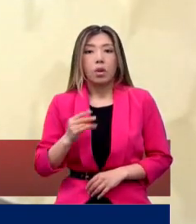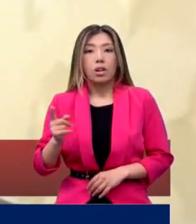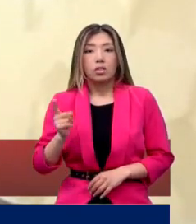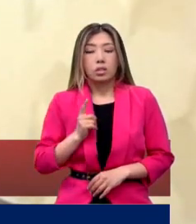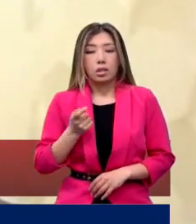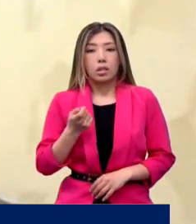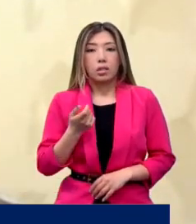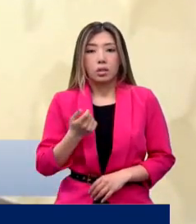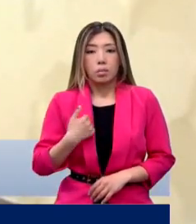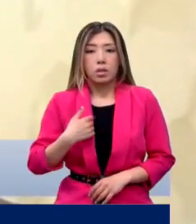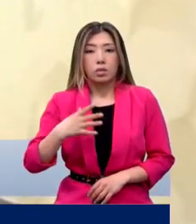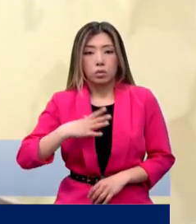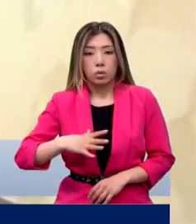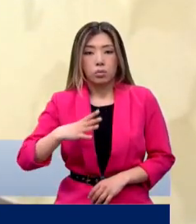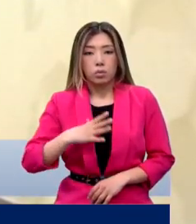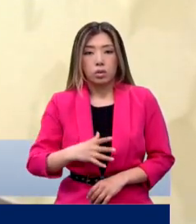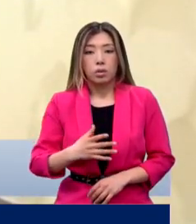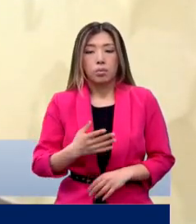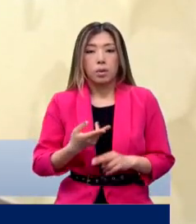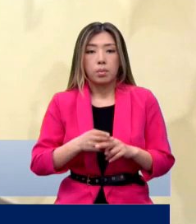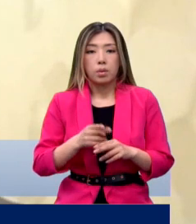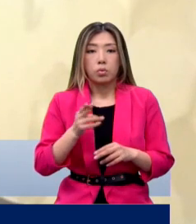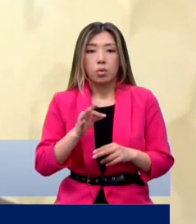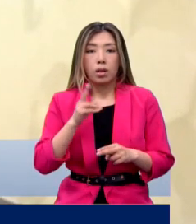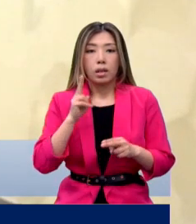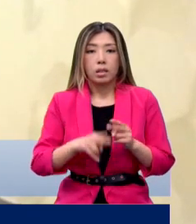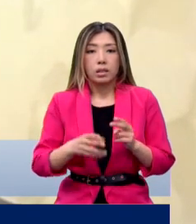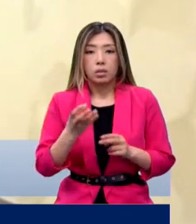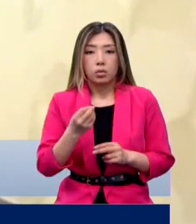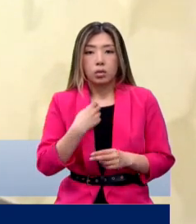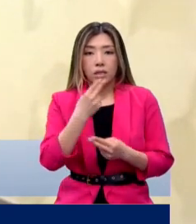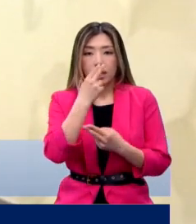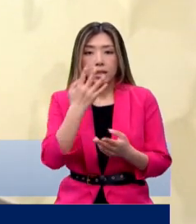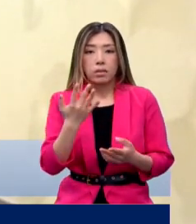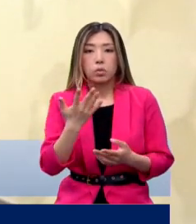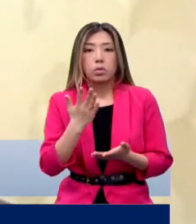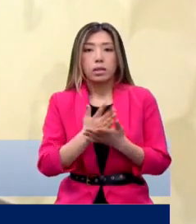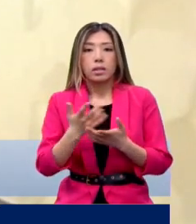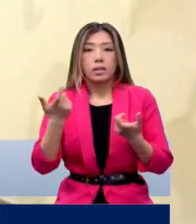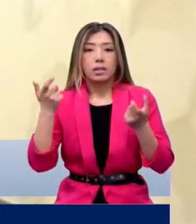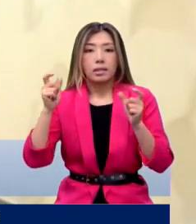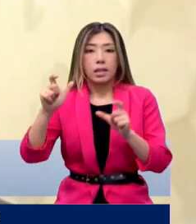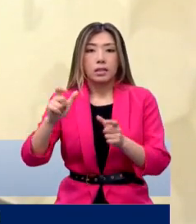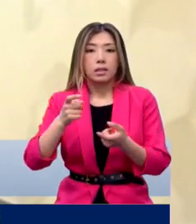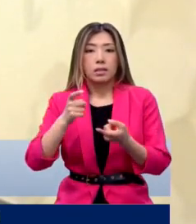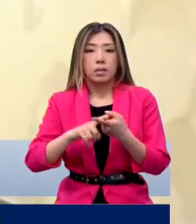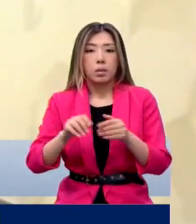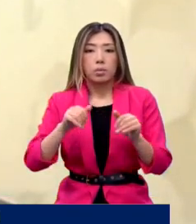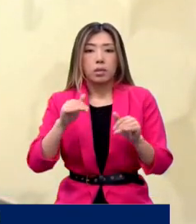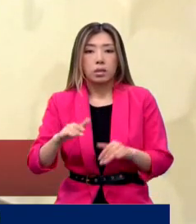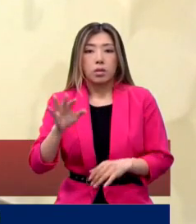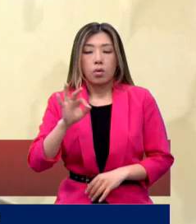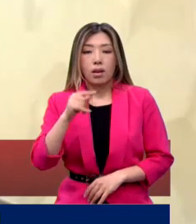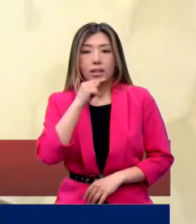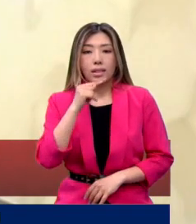томительное немного, потому что мы до конца еще не видим ту глубину санкций, которая будет принята по отношению